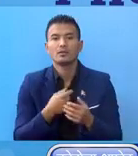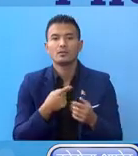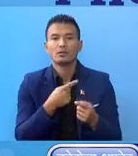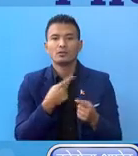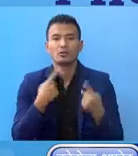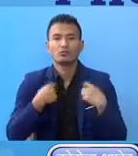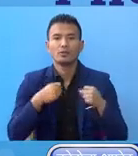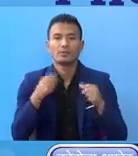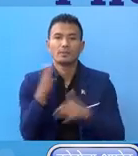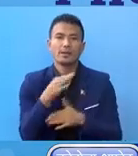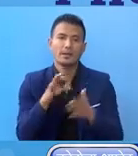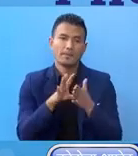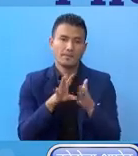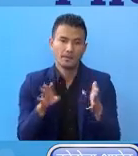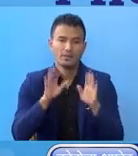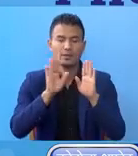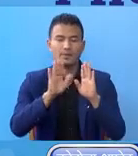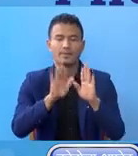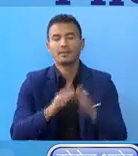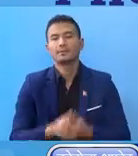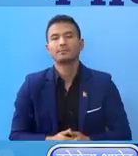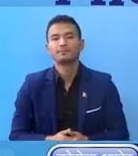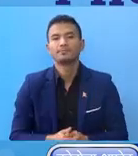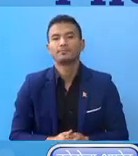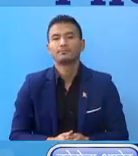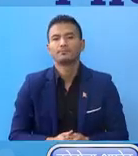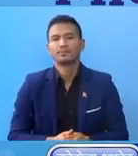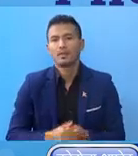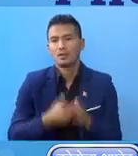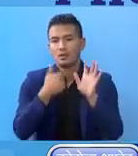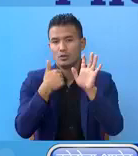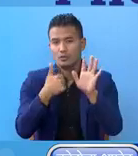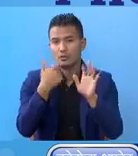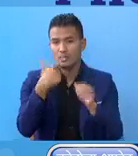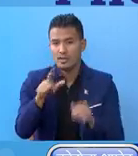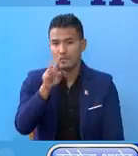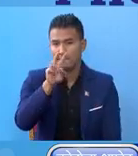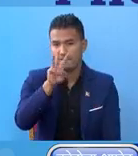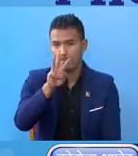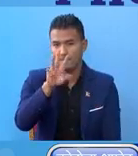स्वास्थ्य मन्त्रालयको तर्फबाट धन्यवाद दिन चाहन्छौँ।